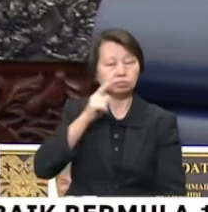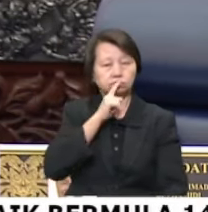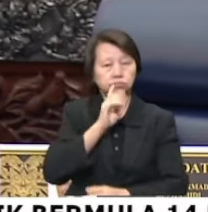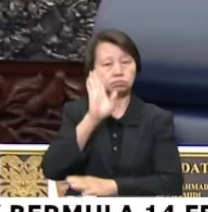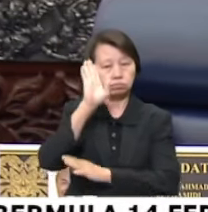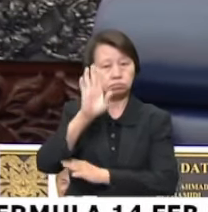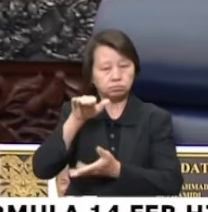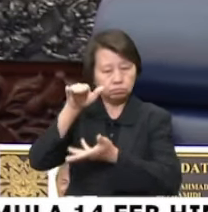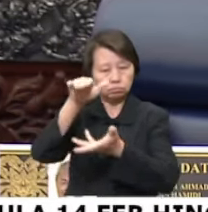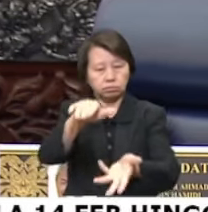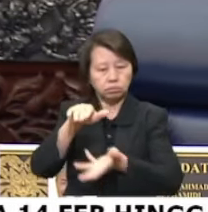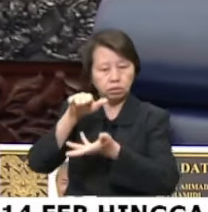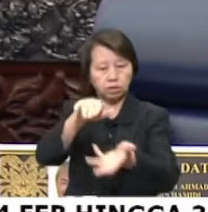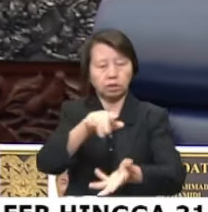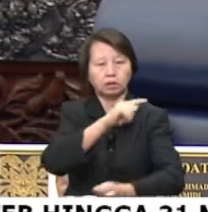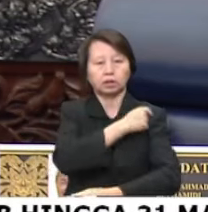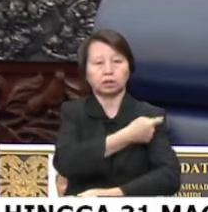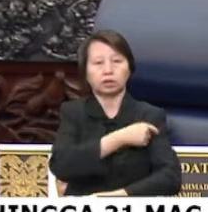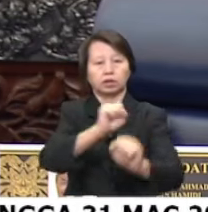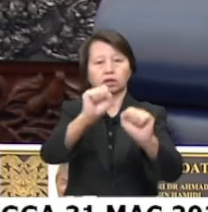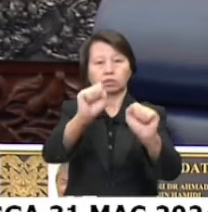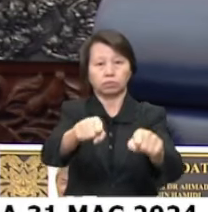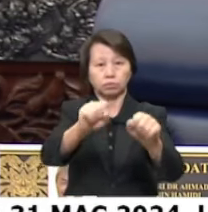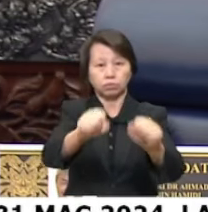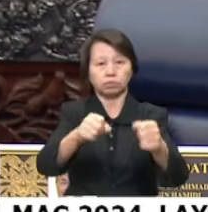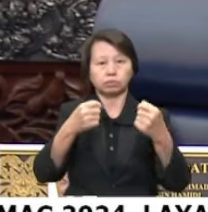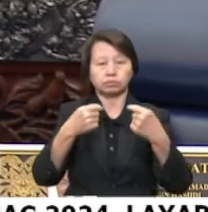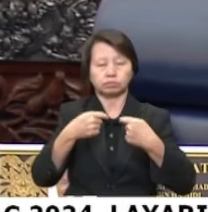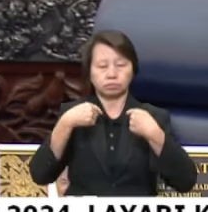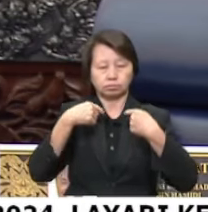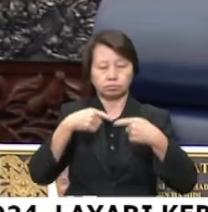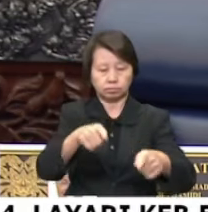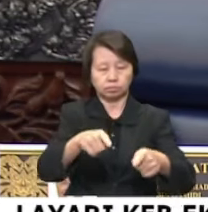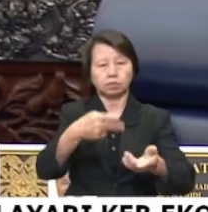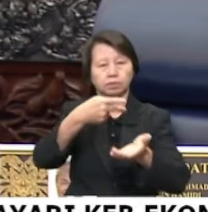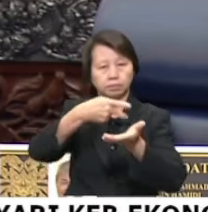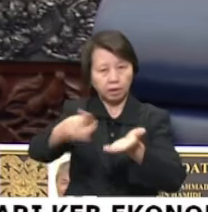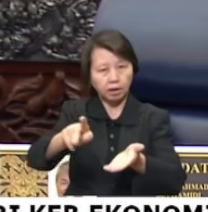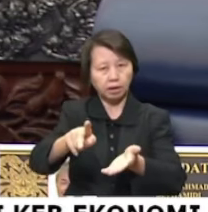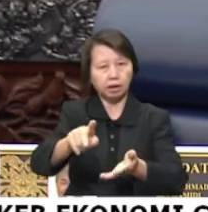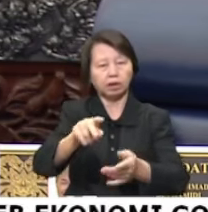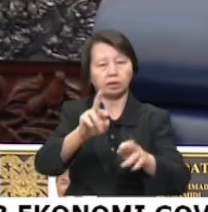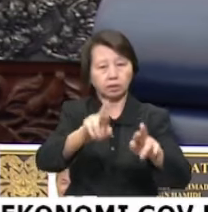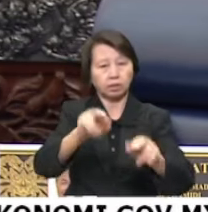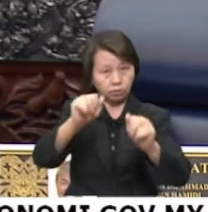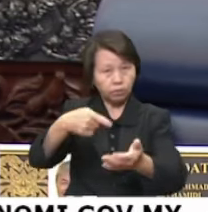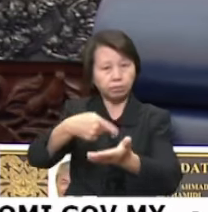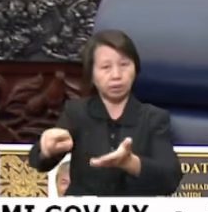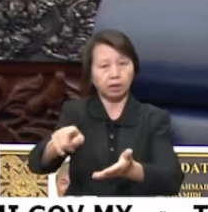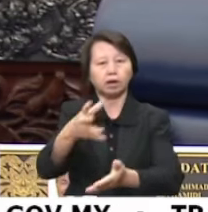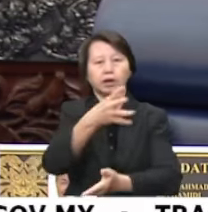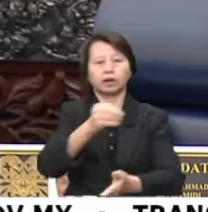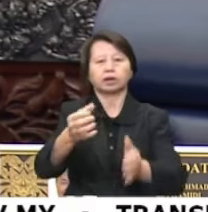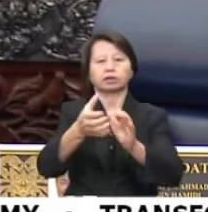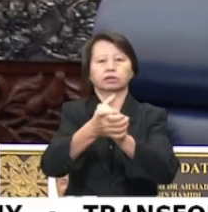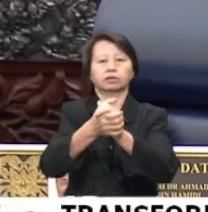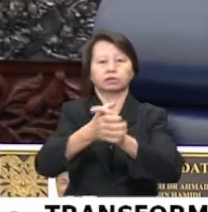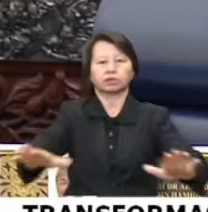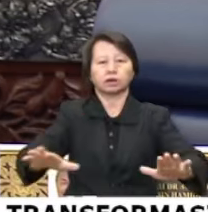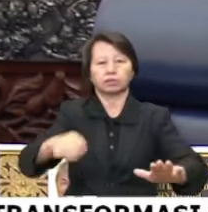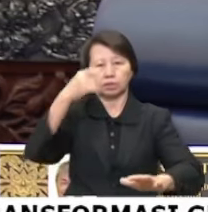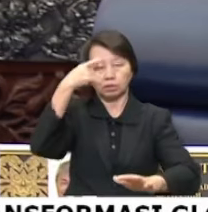keterjaminan bekalan tenaga yang mampu dibiayai oleh pengguna dan juga ianya selamat untuk the